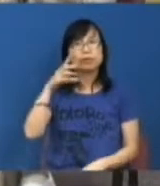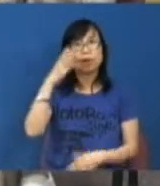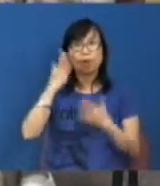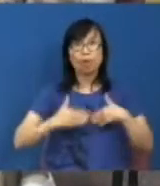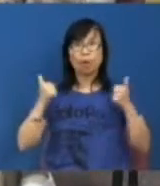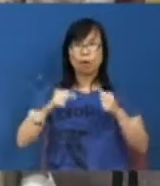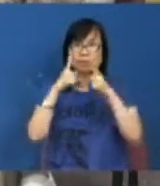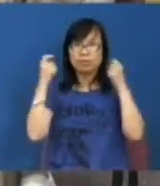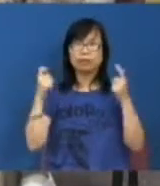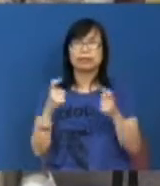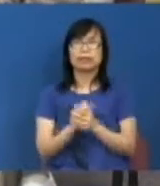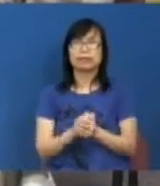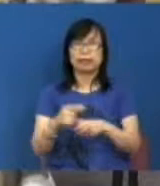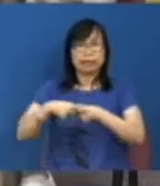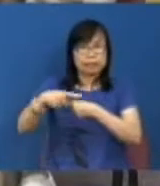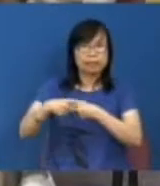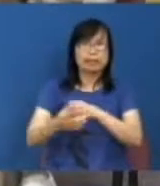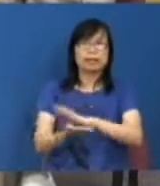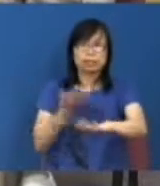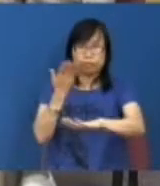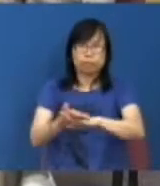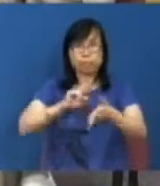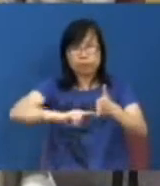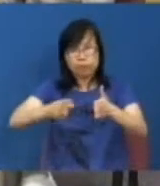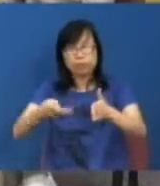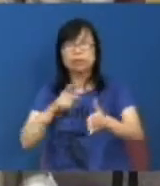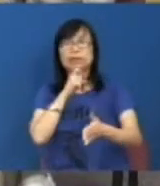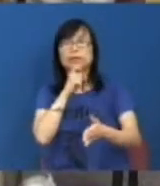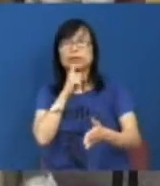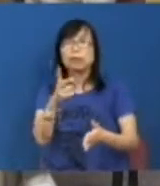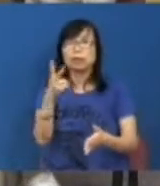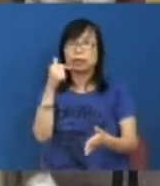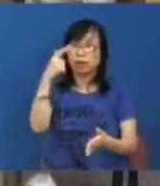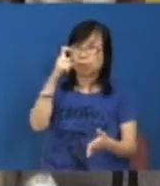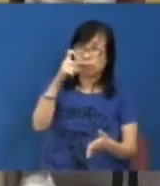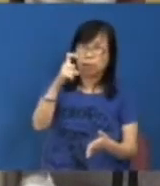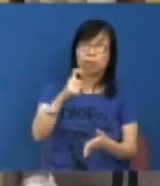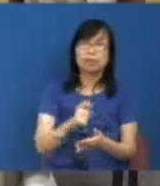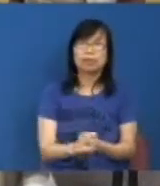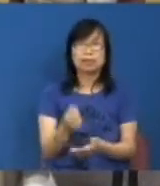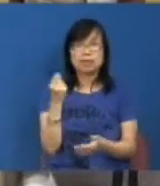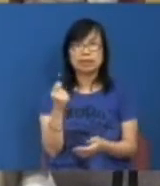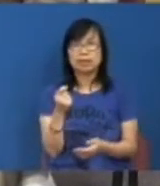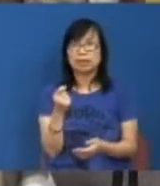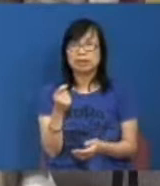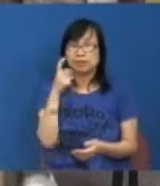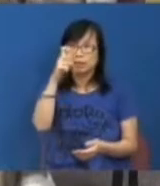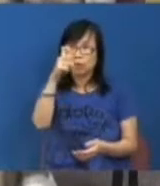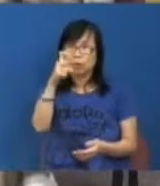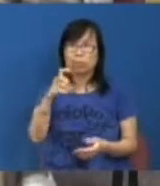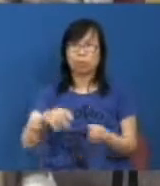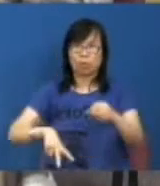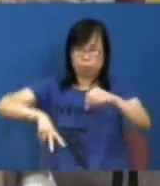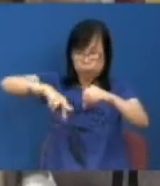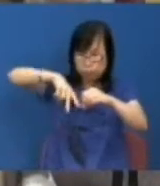期嘅堆填區復修嘅地方。咁而家咧就將會有九個小型嘅或者唔係小型啊，九個足球